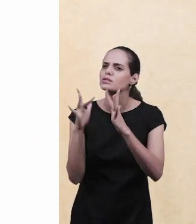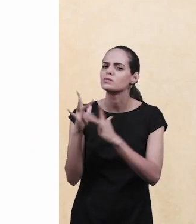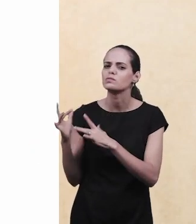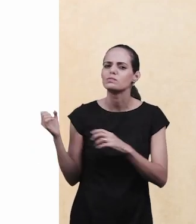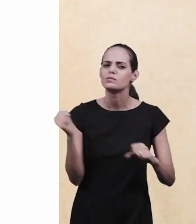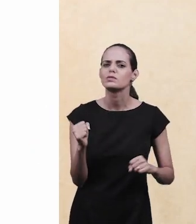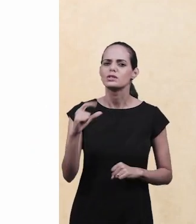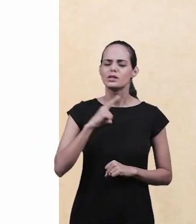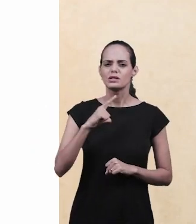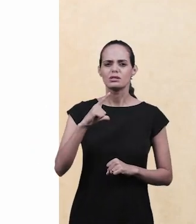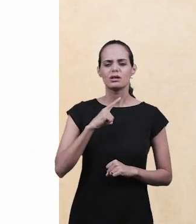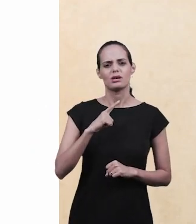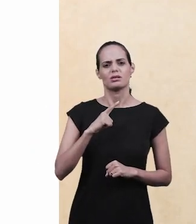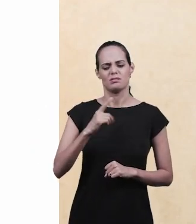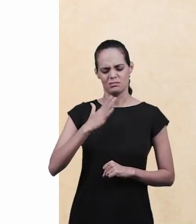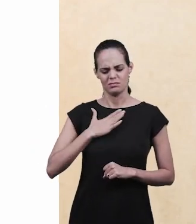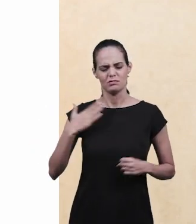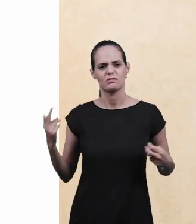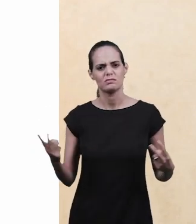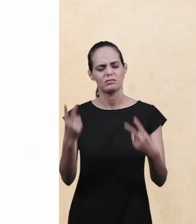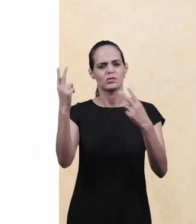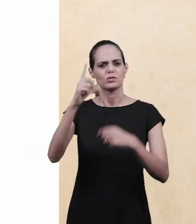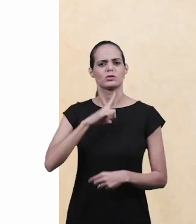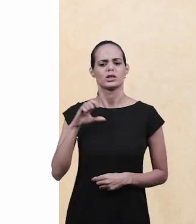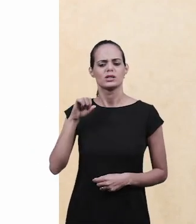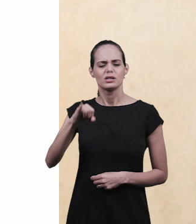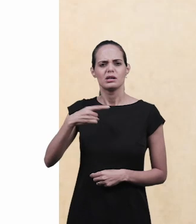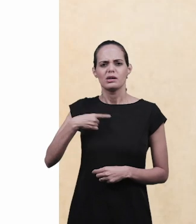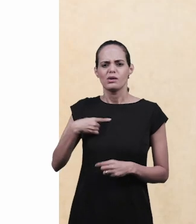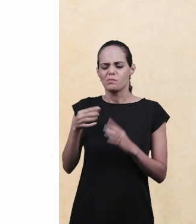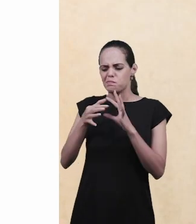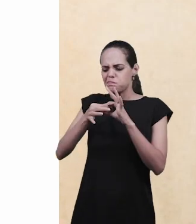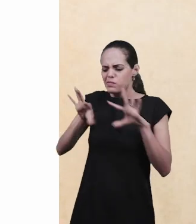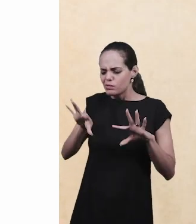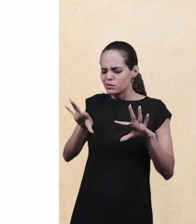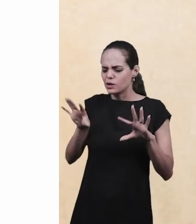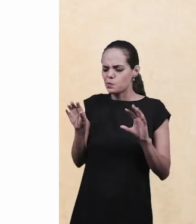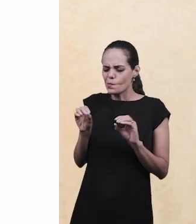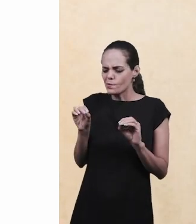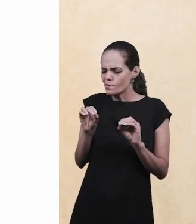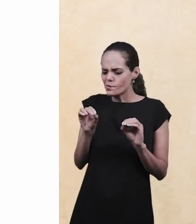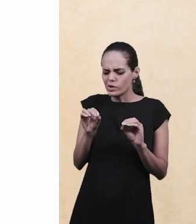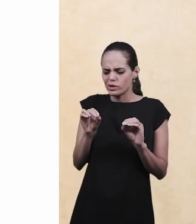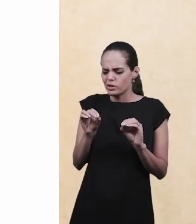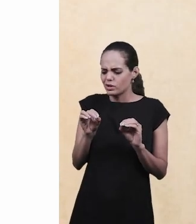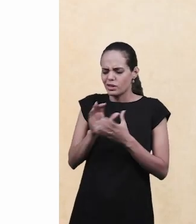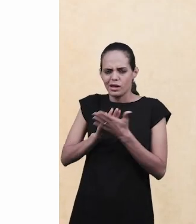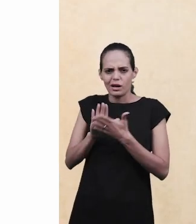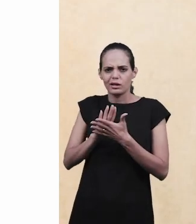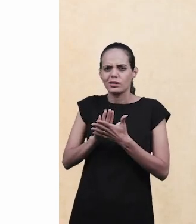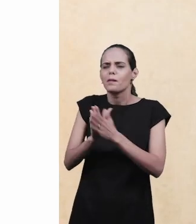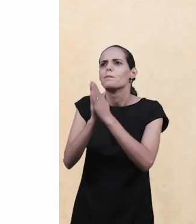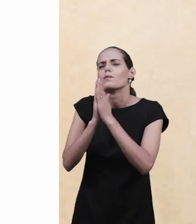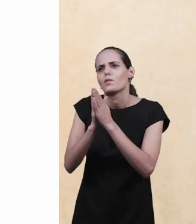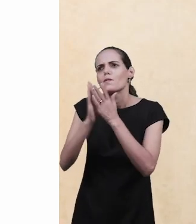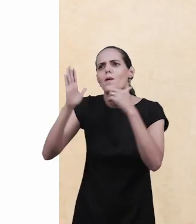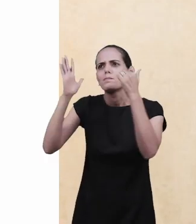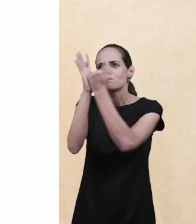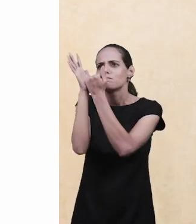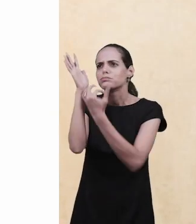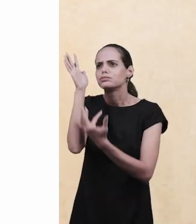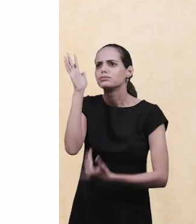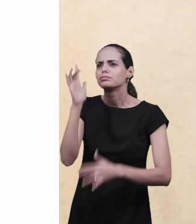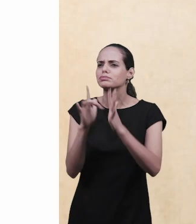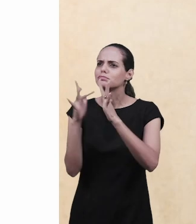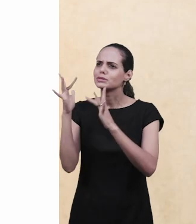prévaloir. Si communion je ne peux pas sentir, Seigneur, verse de ton sang racheteur.